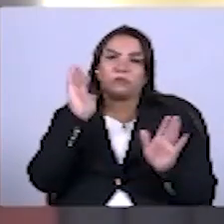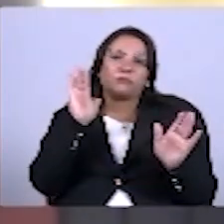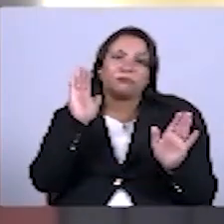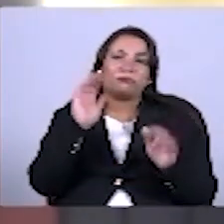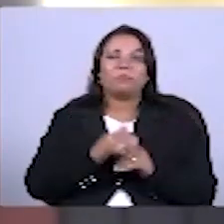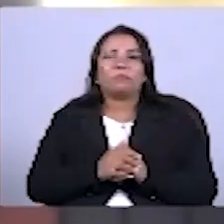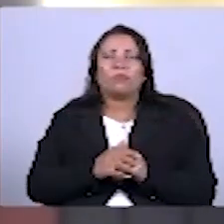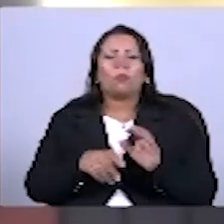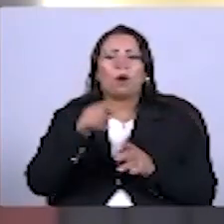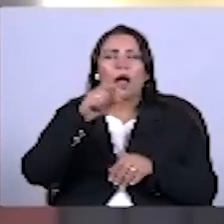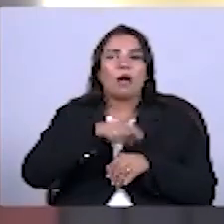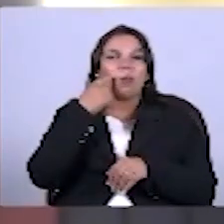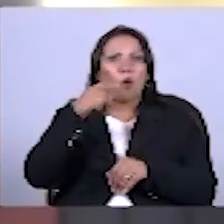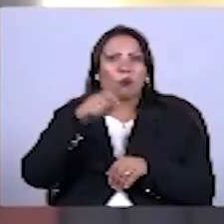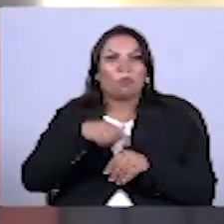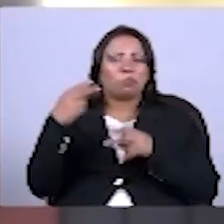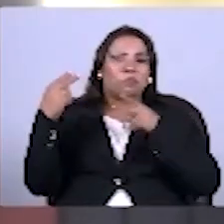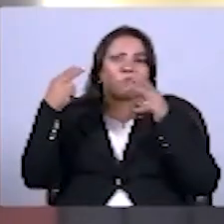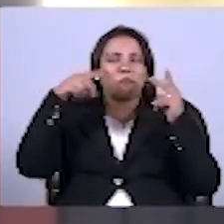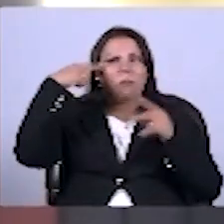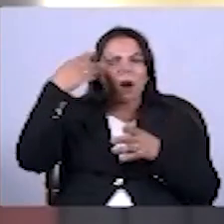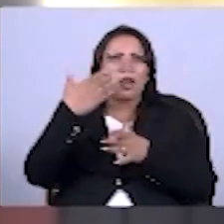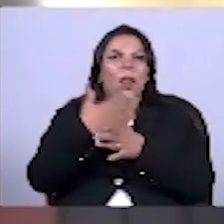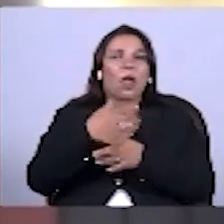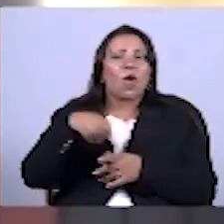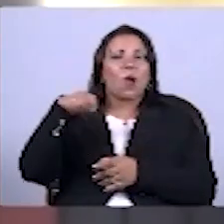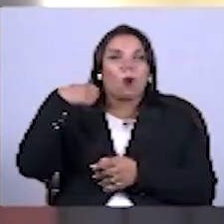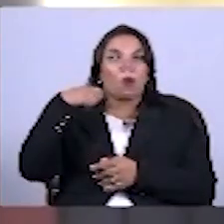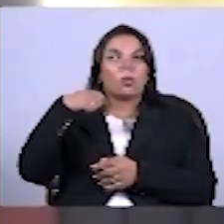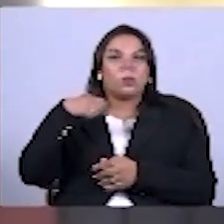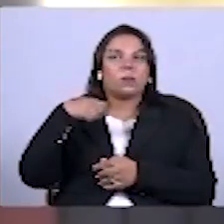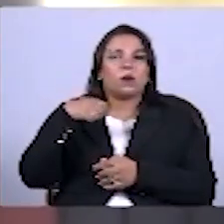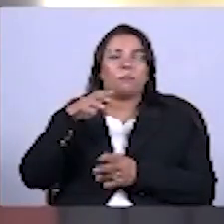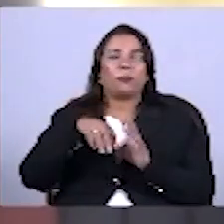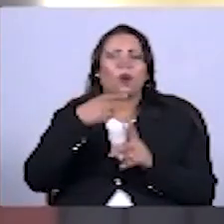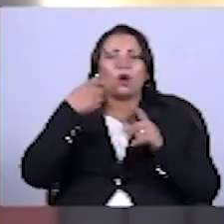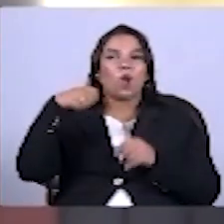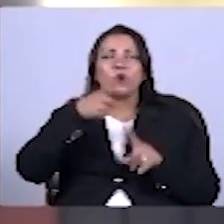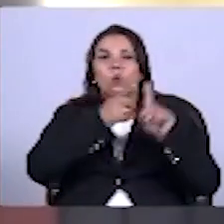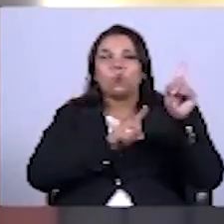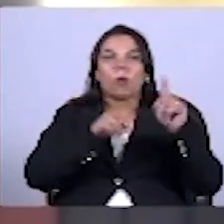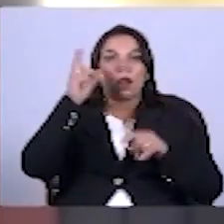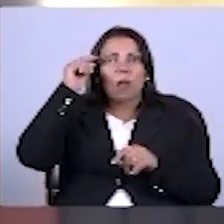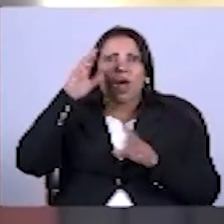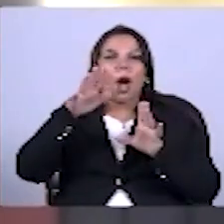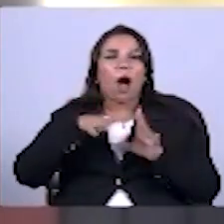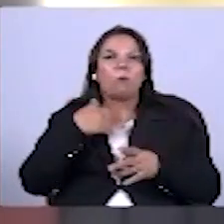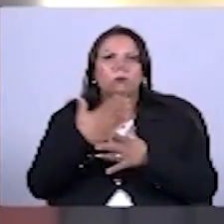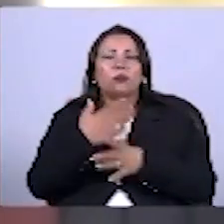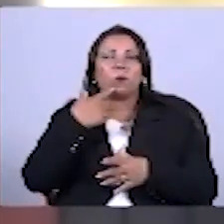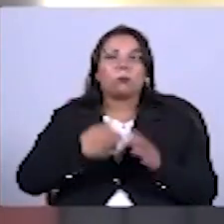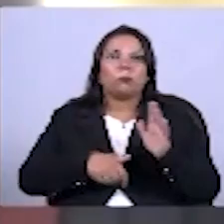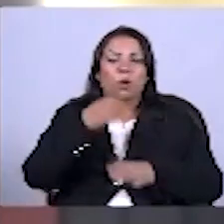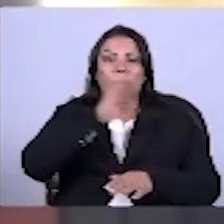وانا يعني اتصور ان بنيمين نتنياهو يلعب في هذه المساحه يريد ان يحرز اكبر قدر من الانتصارات قبل ان